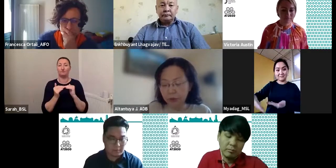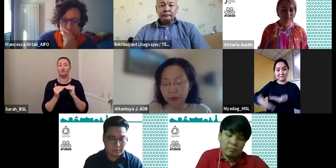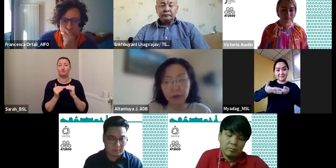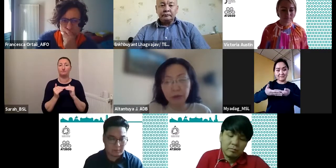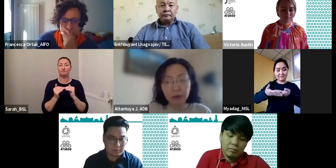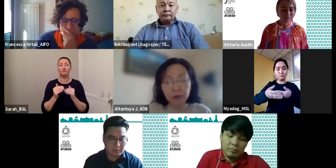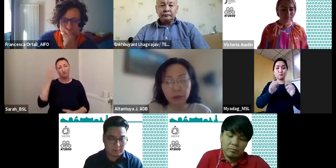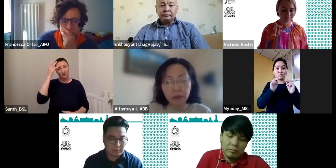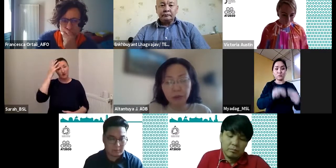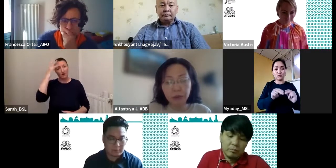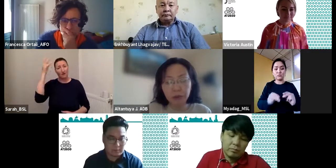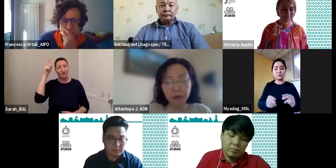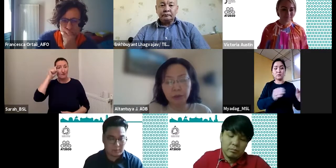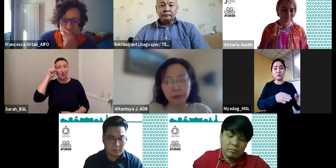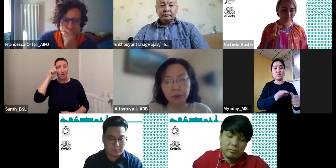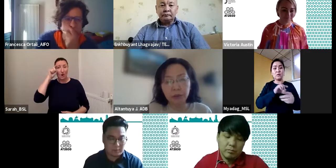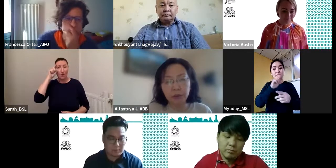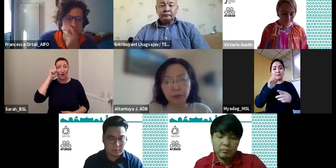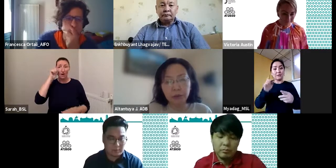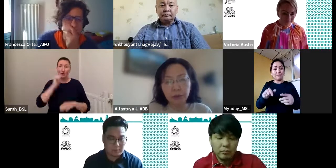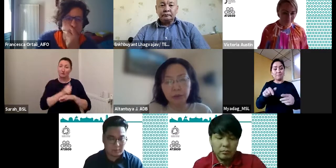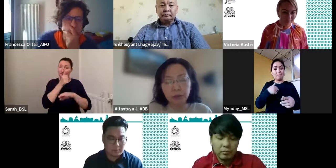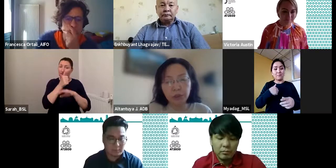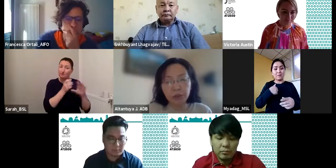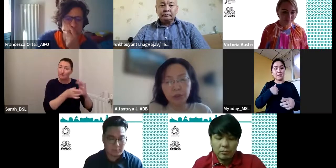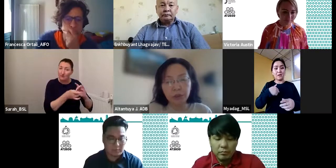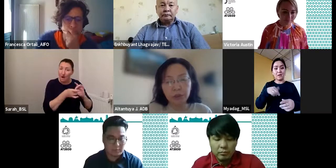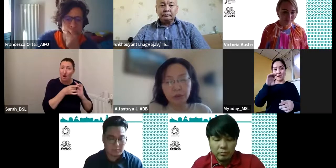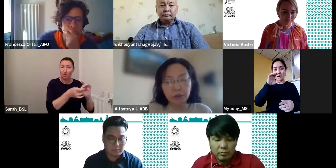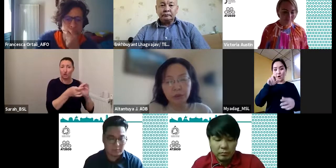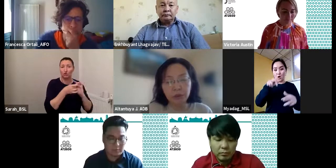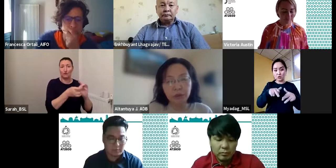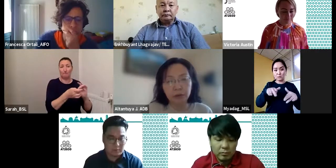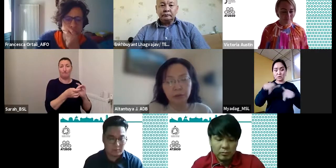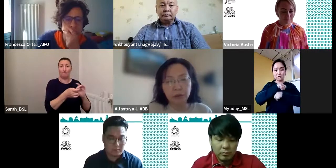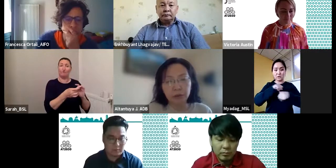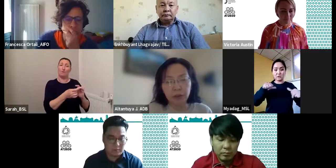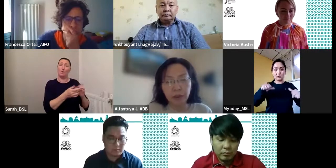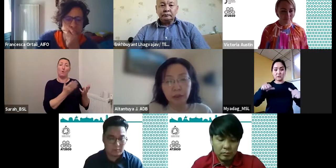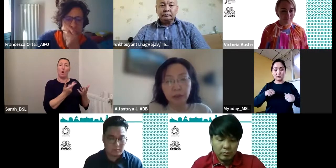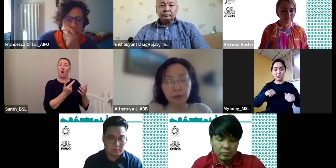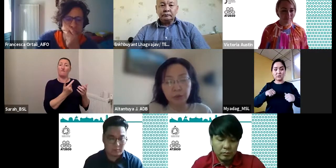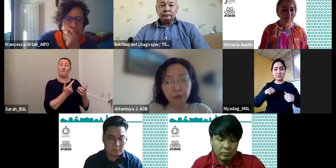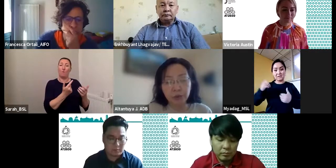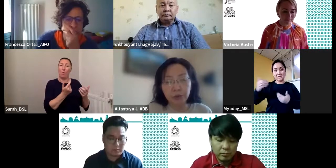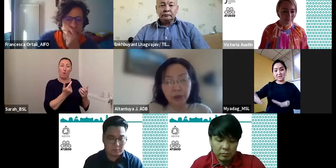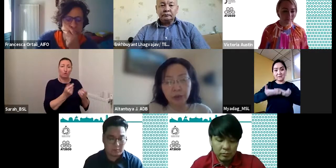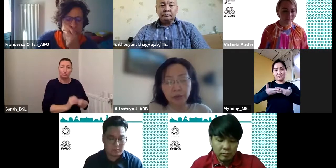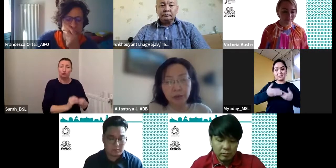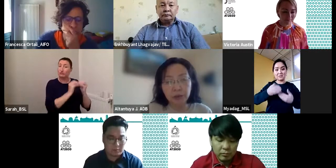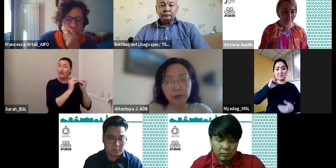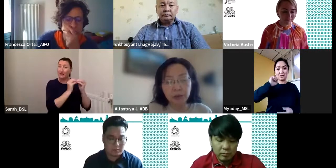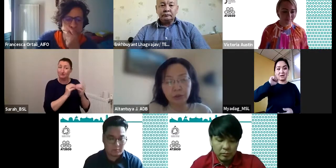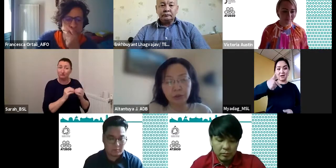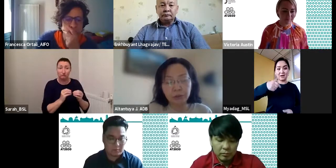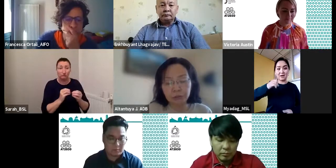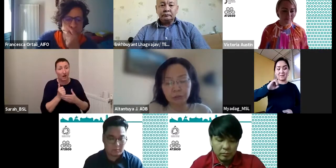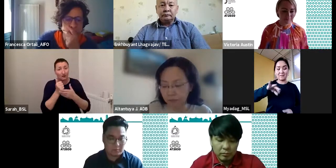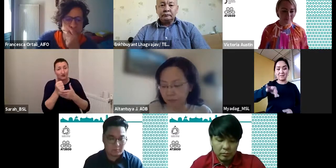бас энийхээ хажуугаар одоо манай хөгжлийн бэрхшээлтэй иргэдээ дэмжих агентлаг гэж байгаа. Тэгээд тэр агентлагийн